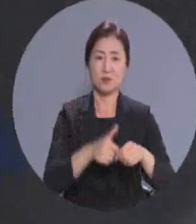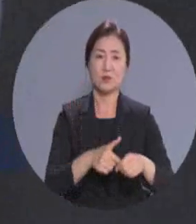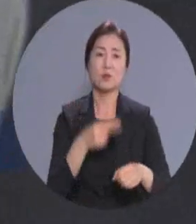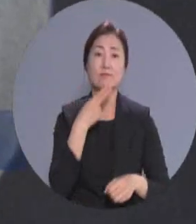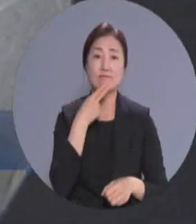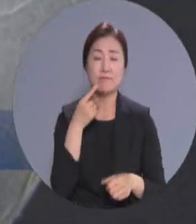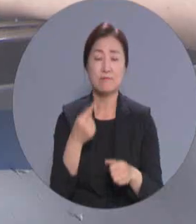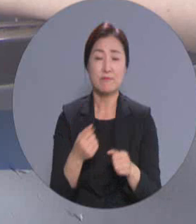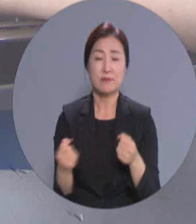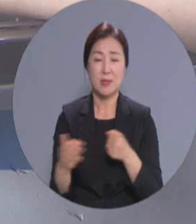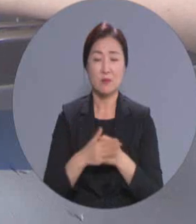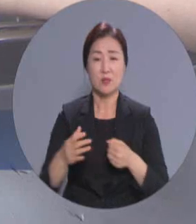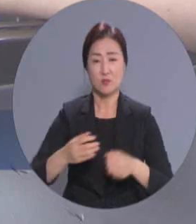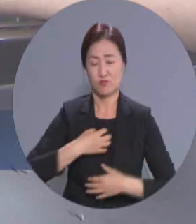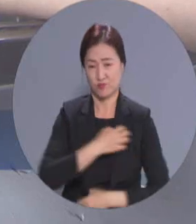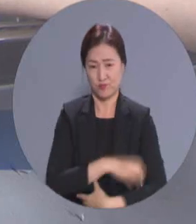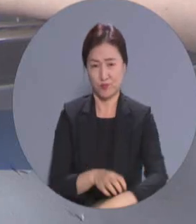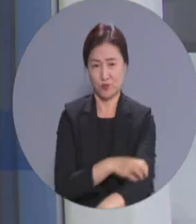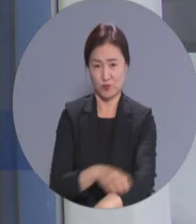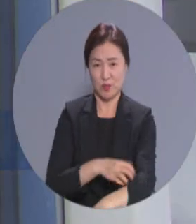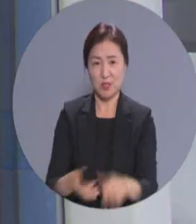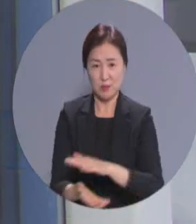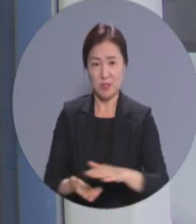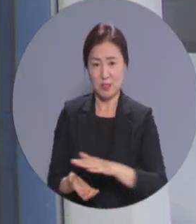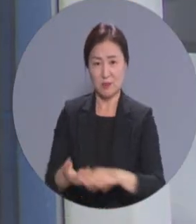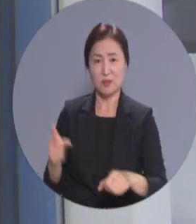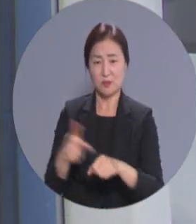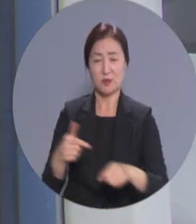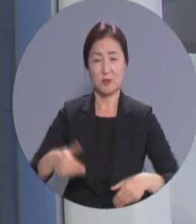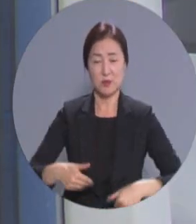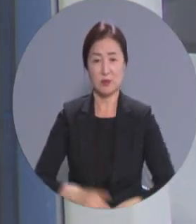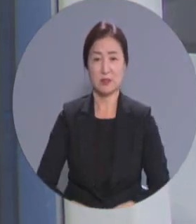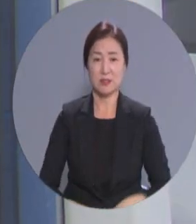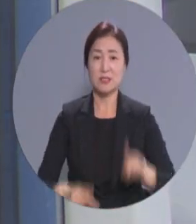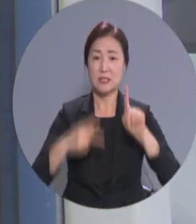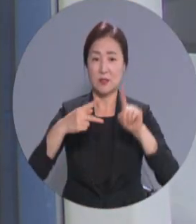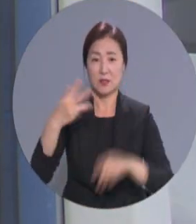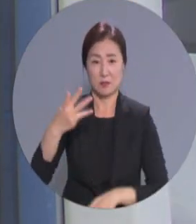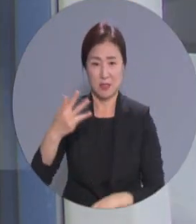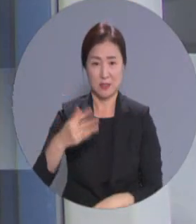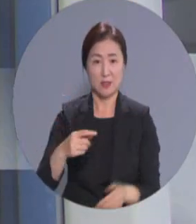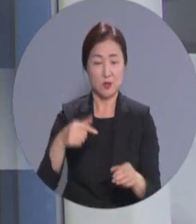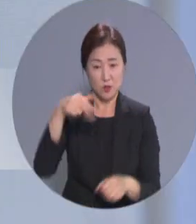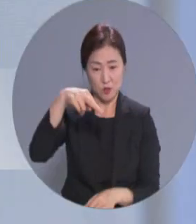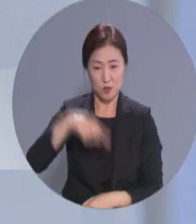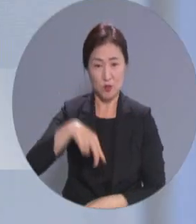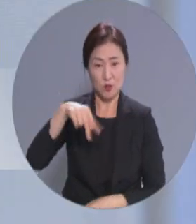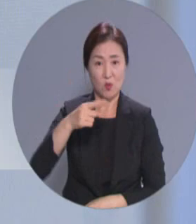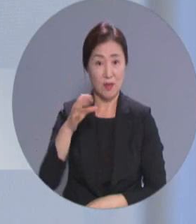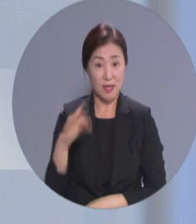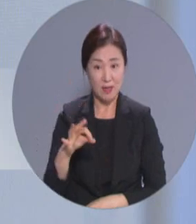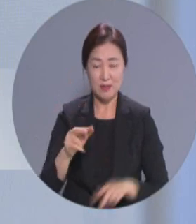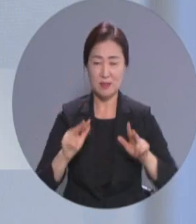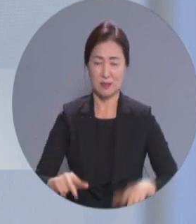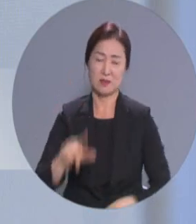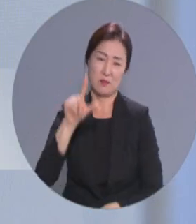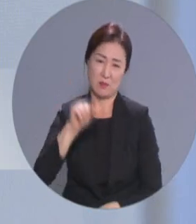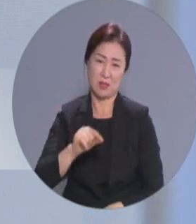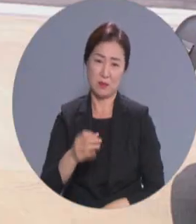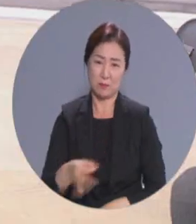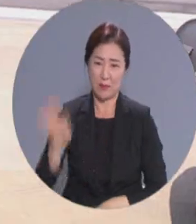없어가지고 불편하죠. 미리미리 하는 편입니다. 1kg당 8,000원대였던 수소 가격도 지금은 10,000원에